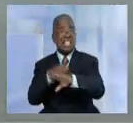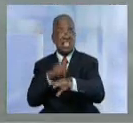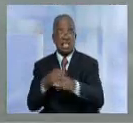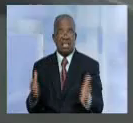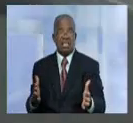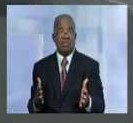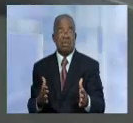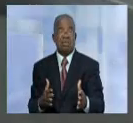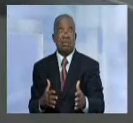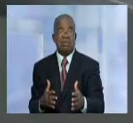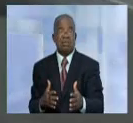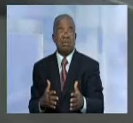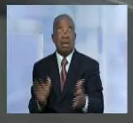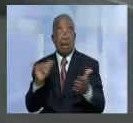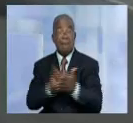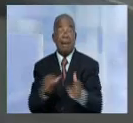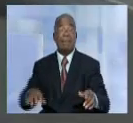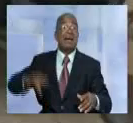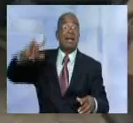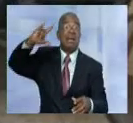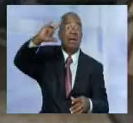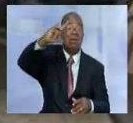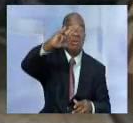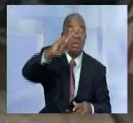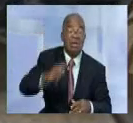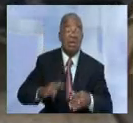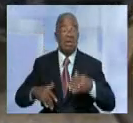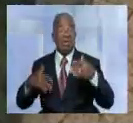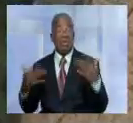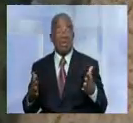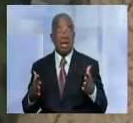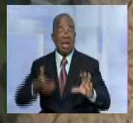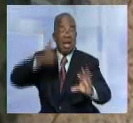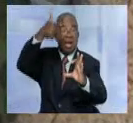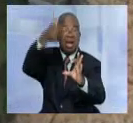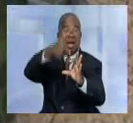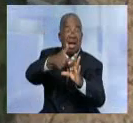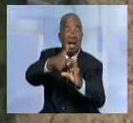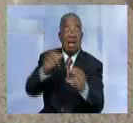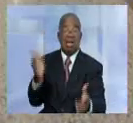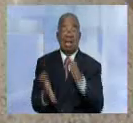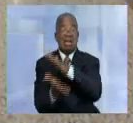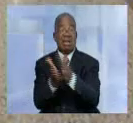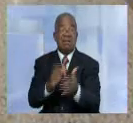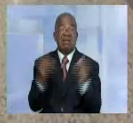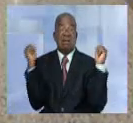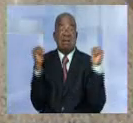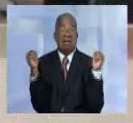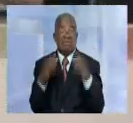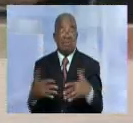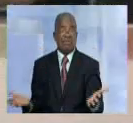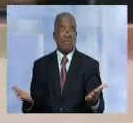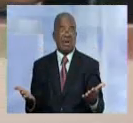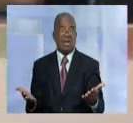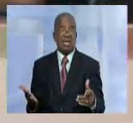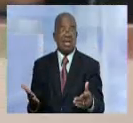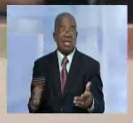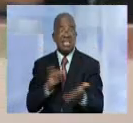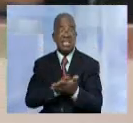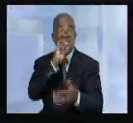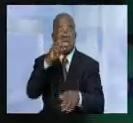au ralenti. Dans les aéroports, le fioul gèle au bord des pistes. Plus de 4000 vols ont été annulés, près de 7000